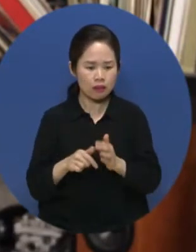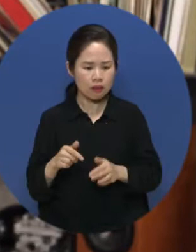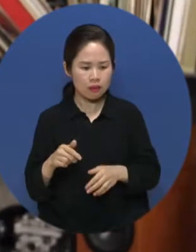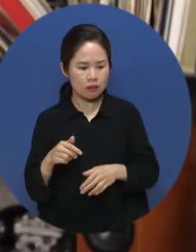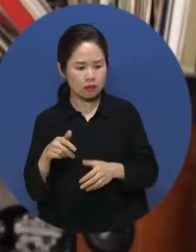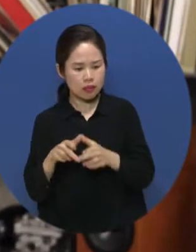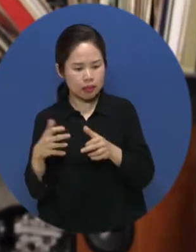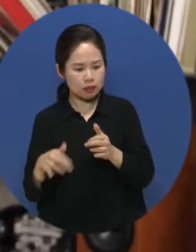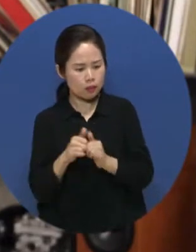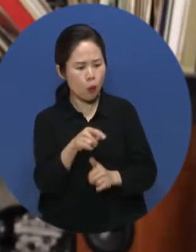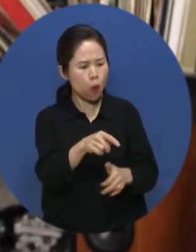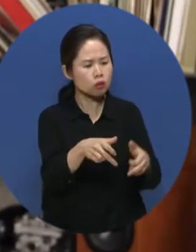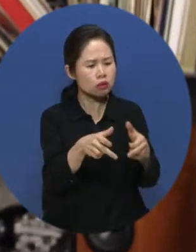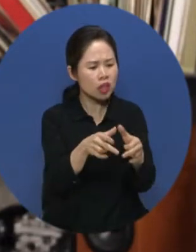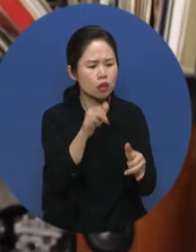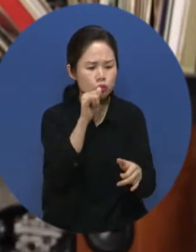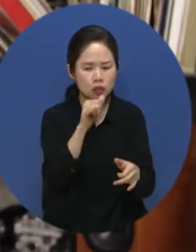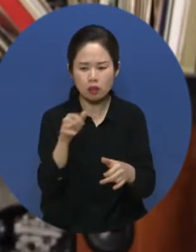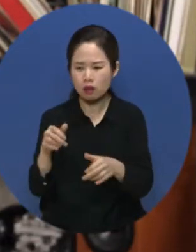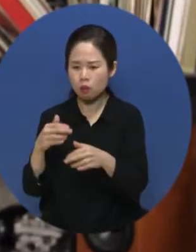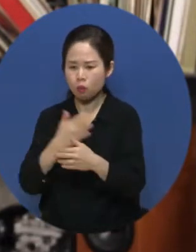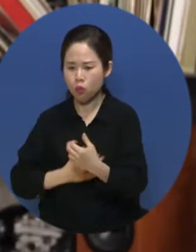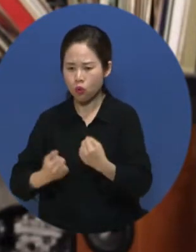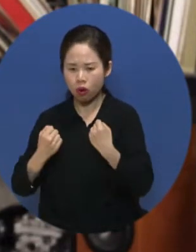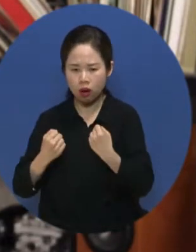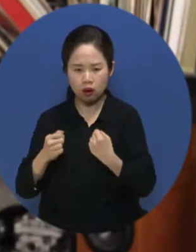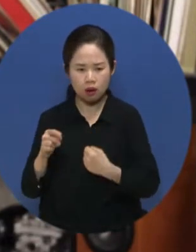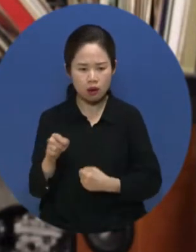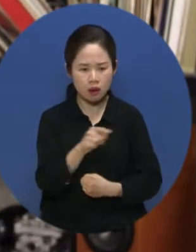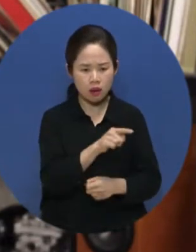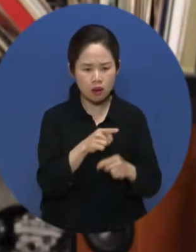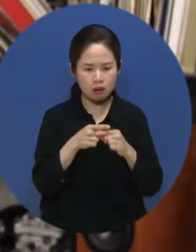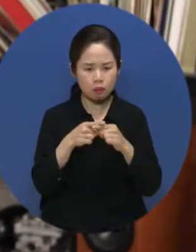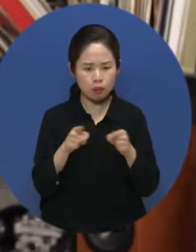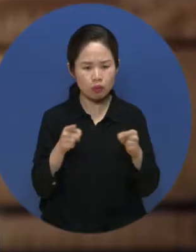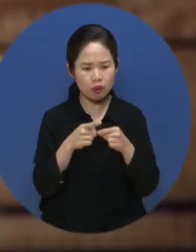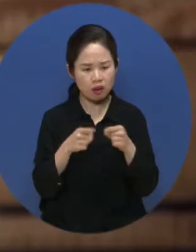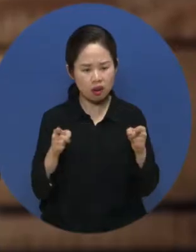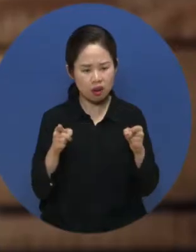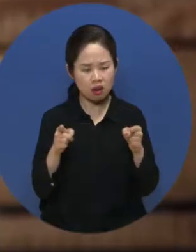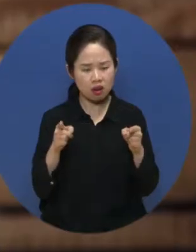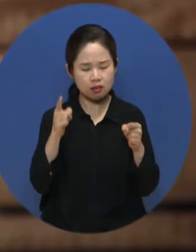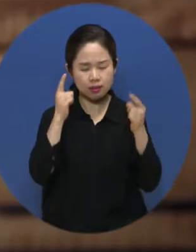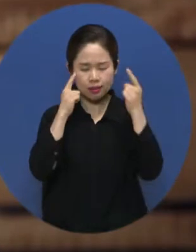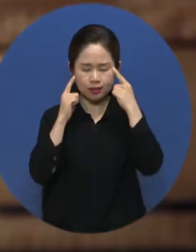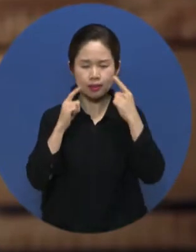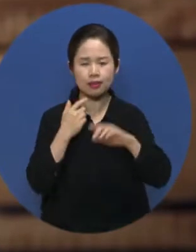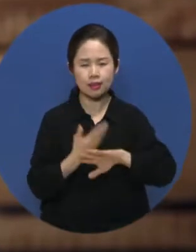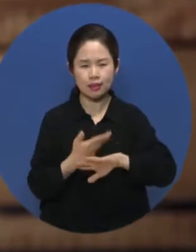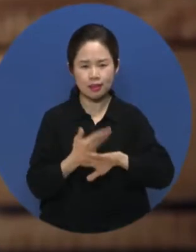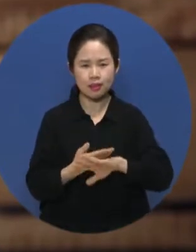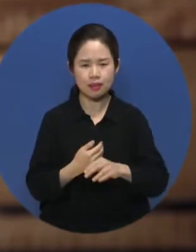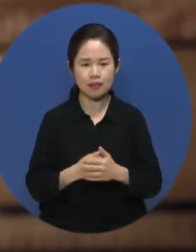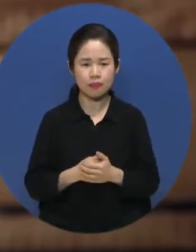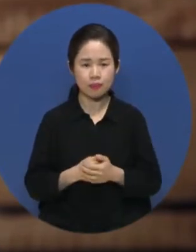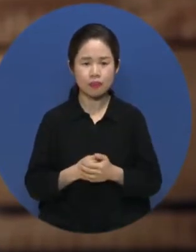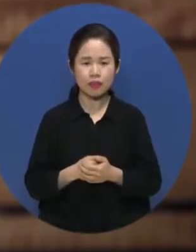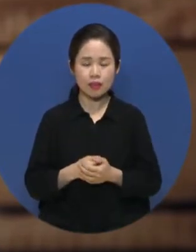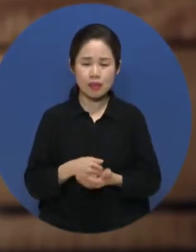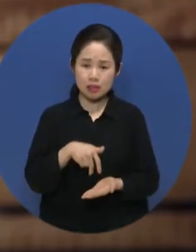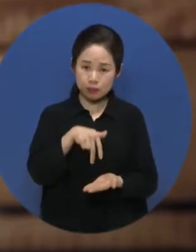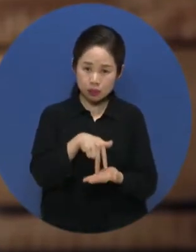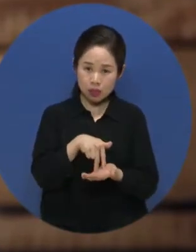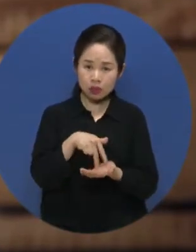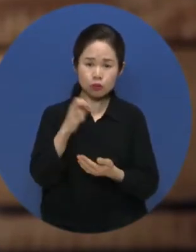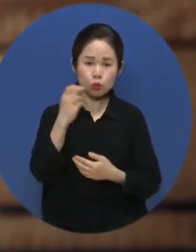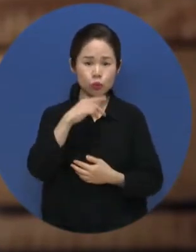이 사람이 또 건강하구나라는 것들에 대한 평가가 갈리는 것 같아요. 그런 관점과 관점의 차이가 어떻게 우리